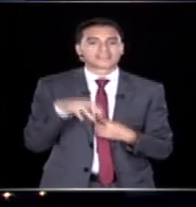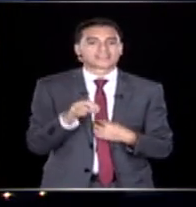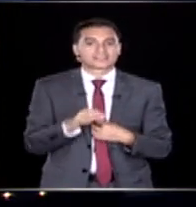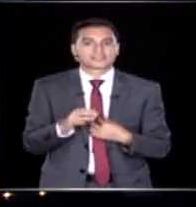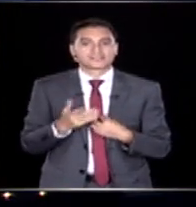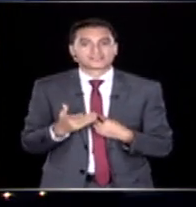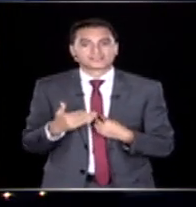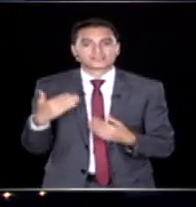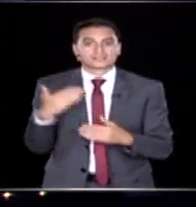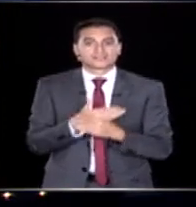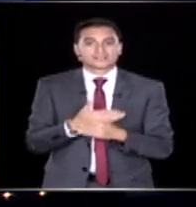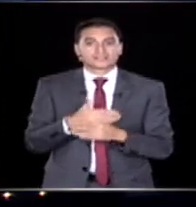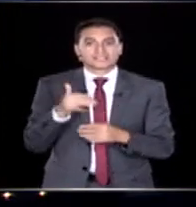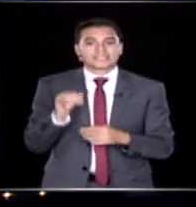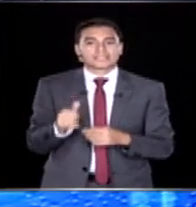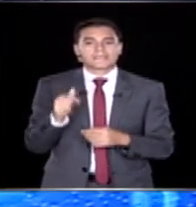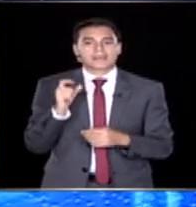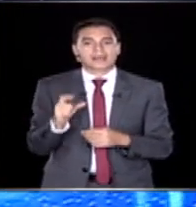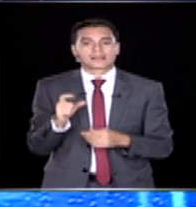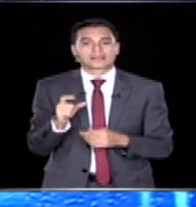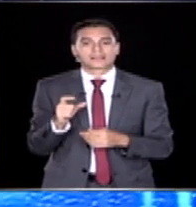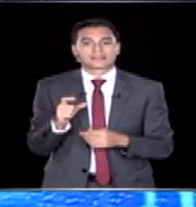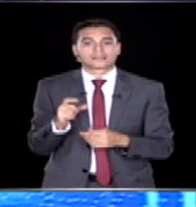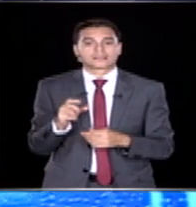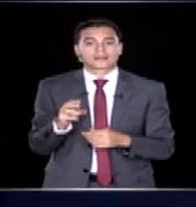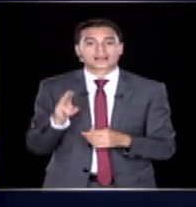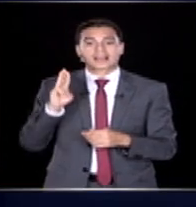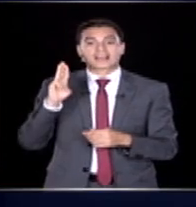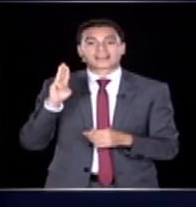إكسبرس فيه إجابة ولا لا؟ إيمان. الثدييات.